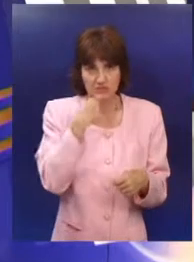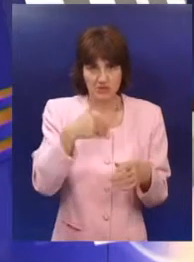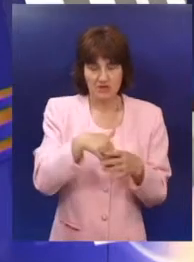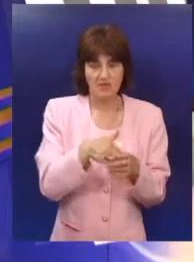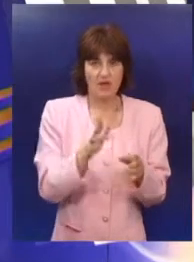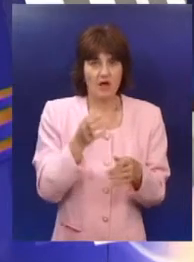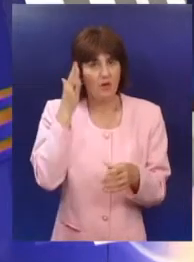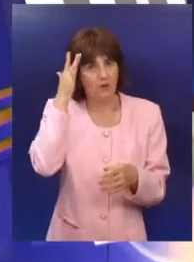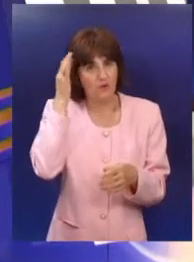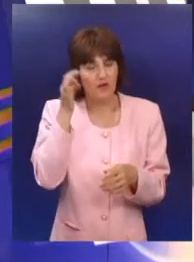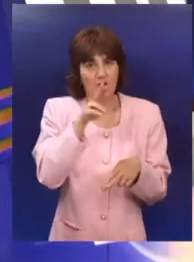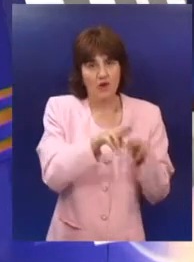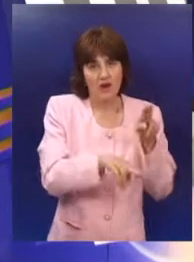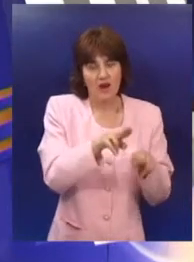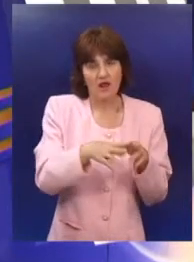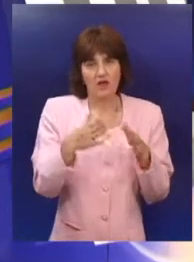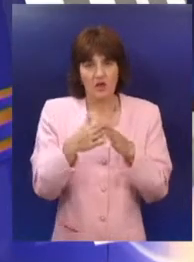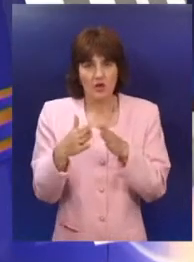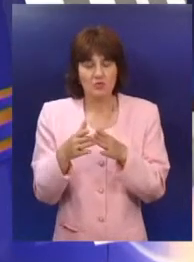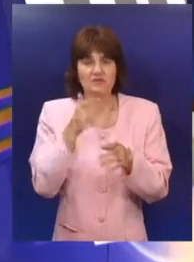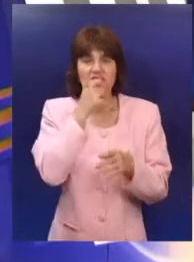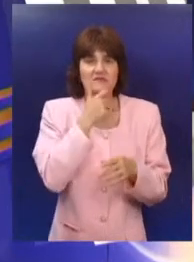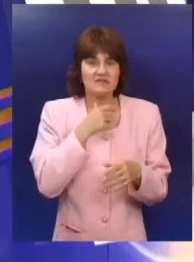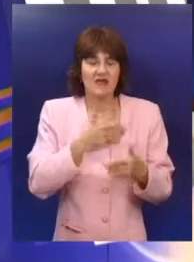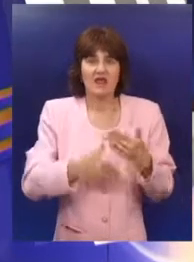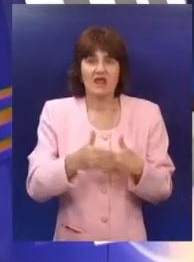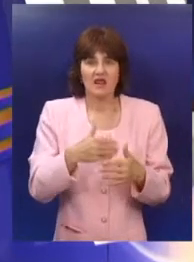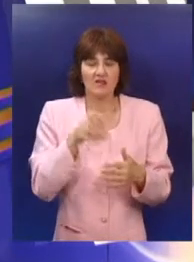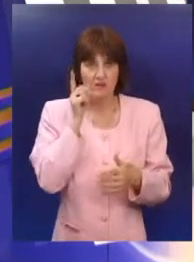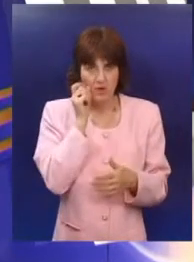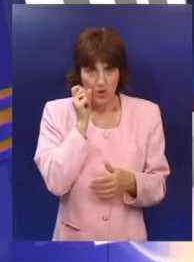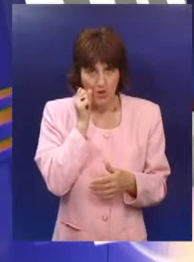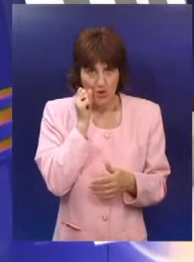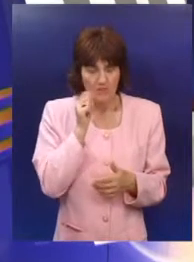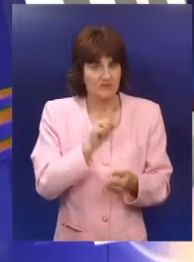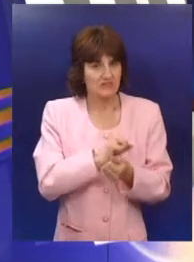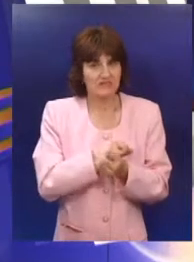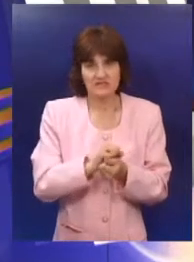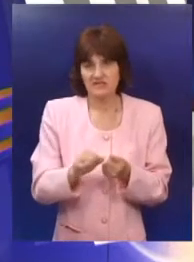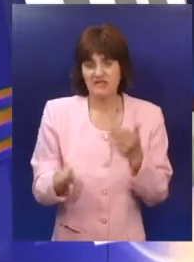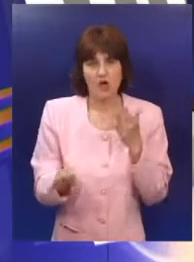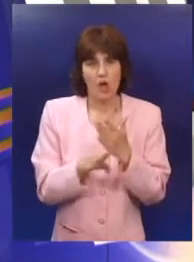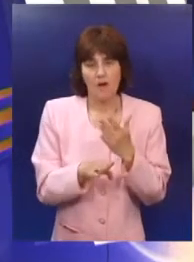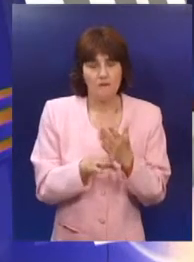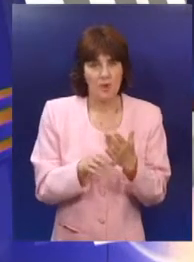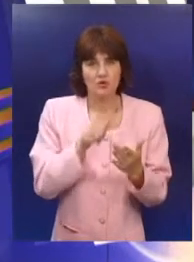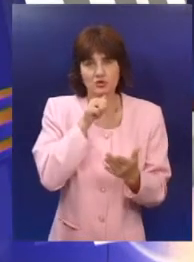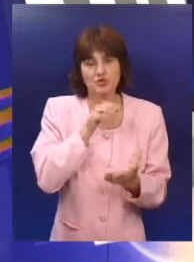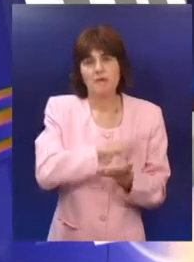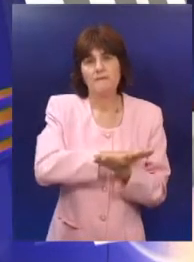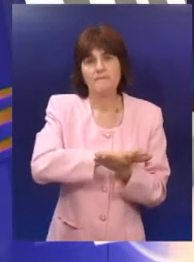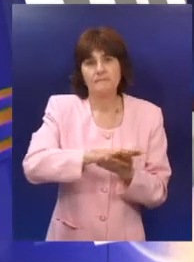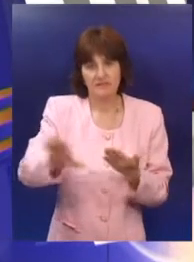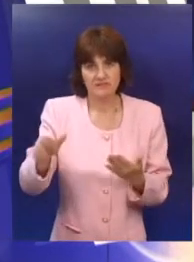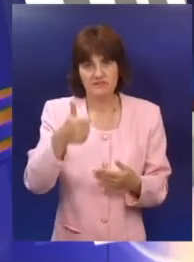su angažovani na pružanju usluge, pomoći i nege u kući starim i invalidnim sugrađanima, a sva pomoć je besplatna.